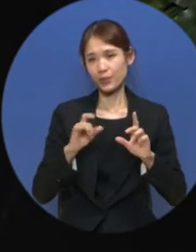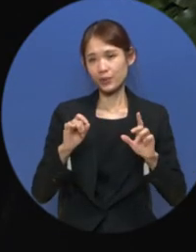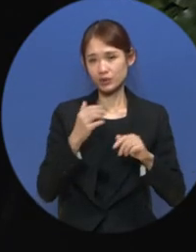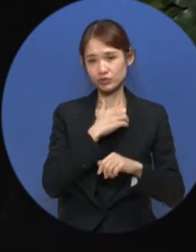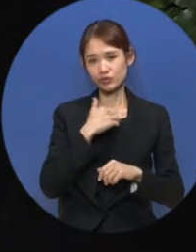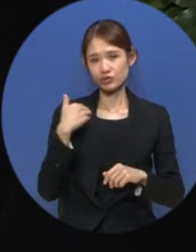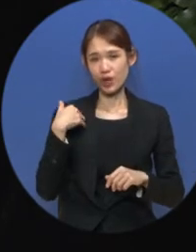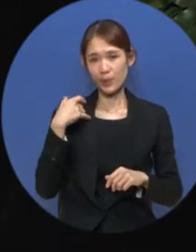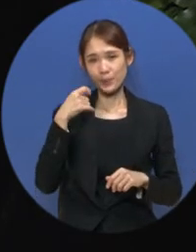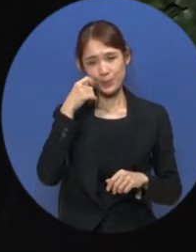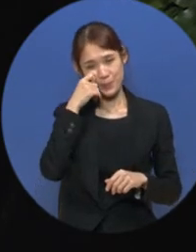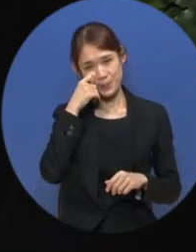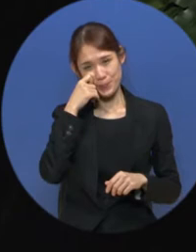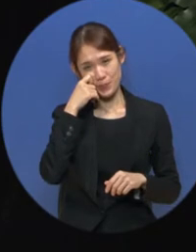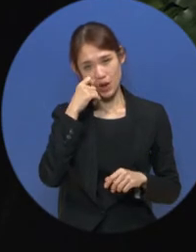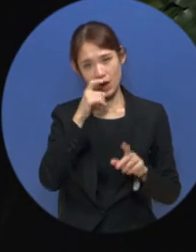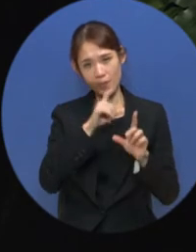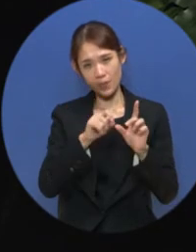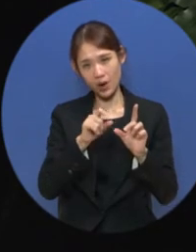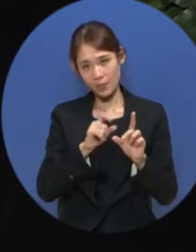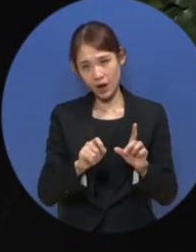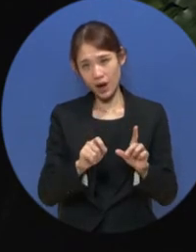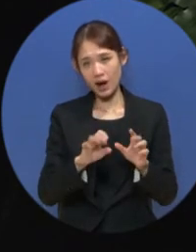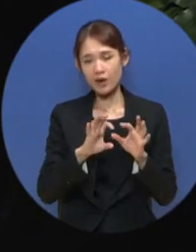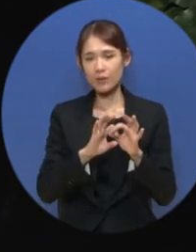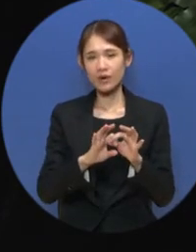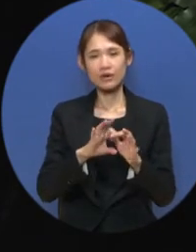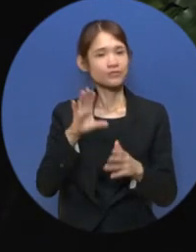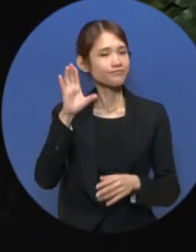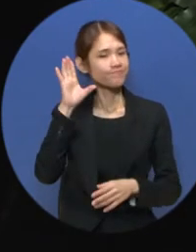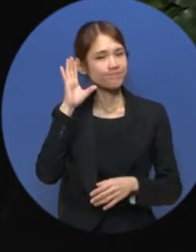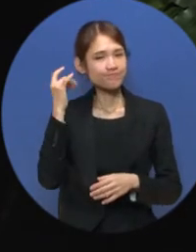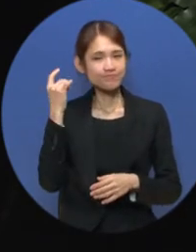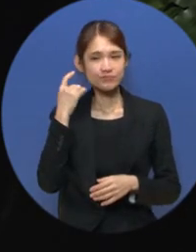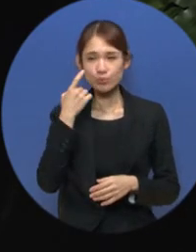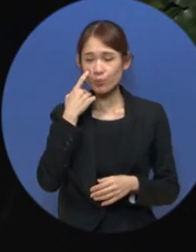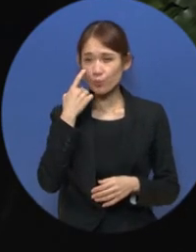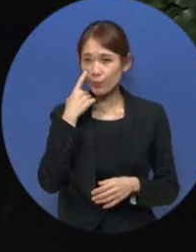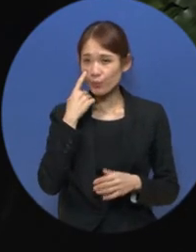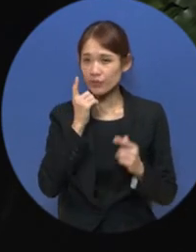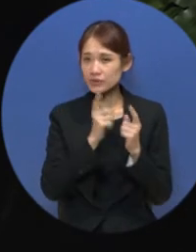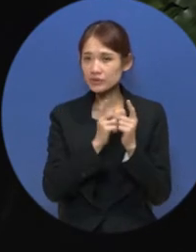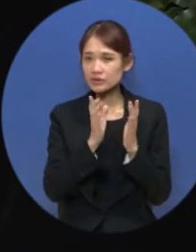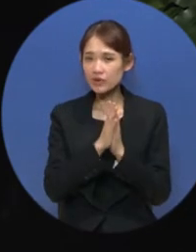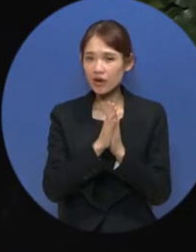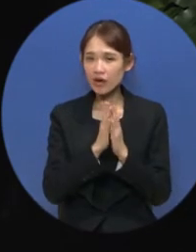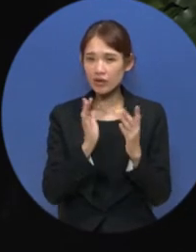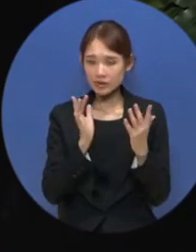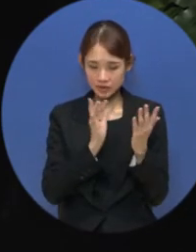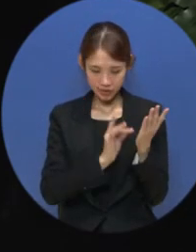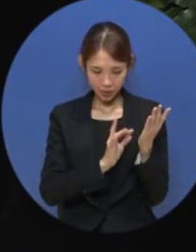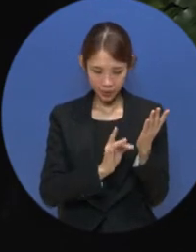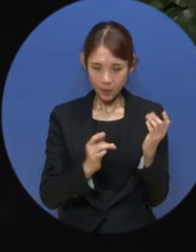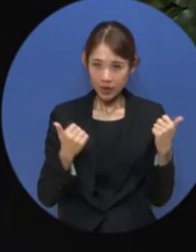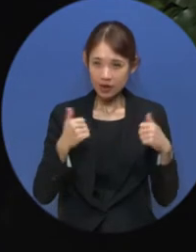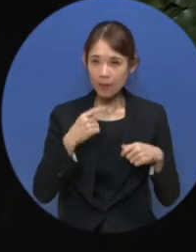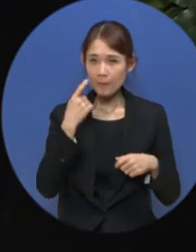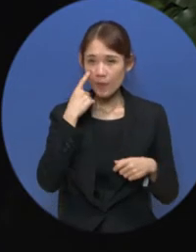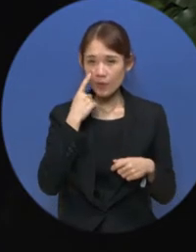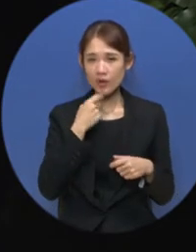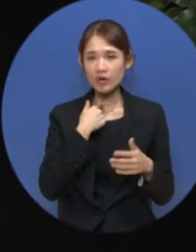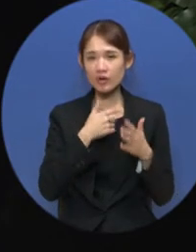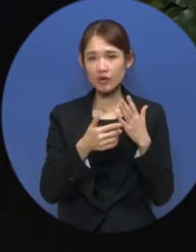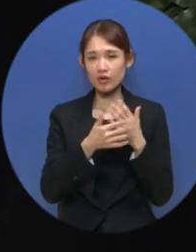충족하지 못하는 부분이 있었는지를 좀 저희가 듣고 실제로 좀 이제 저희가 만든 샘플들도 입어보시고 그런 여러 번의 이제